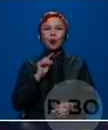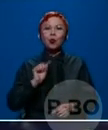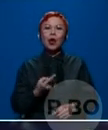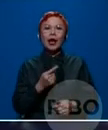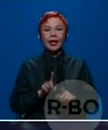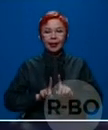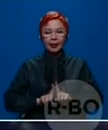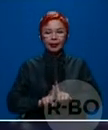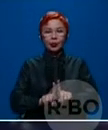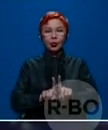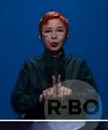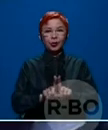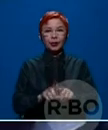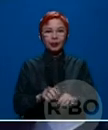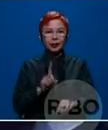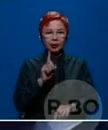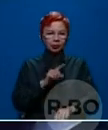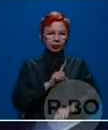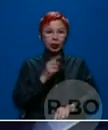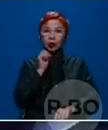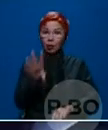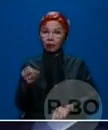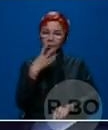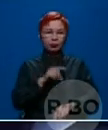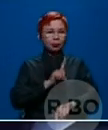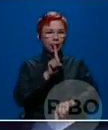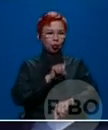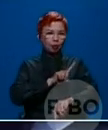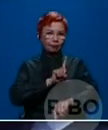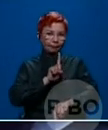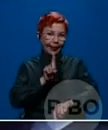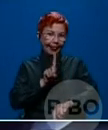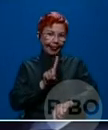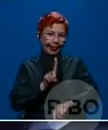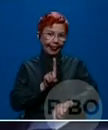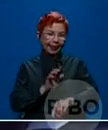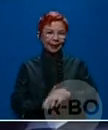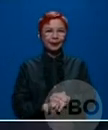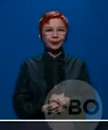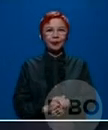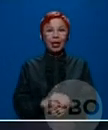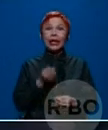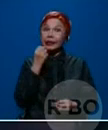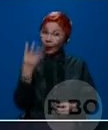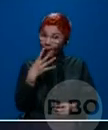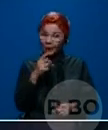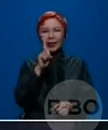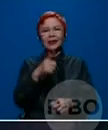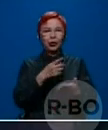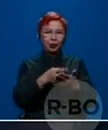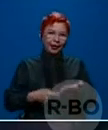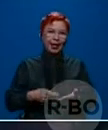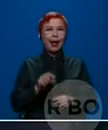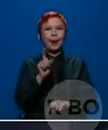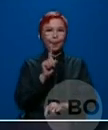calon ke calon lainnya selama 1 menit kemudian calon yang ditanya memiliki waktu menjawab selama 1,eng menit respon ini akan